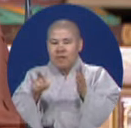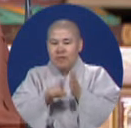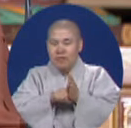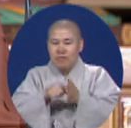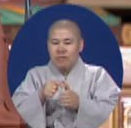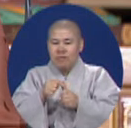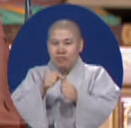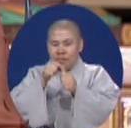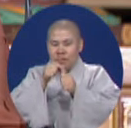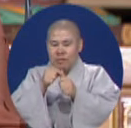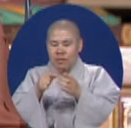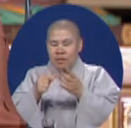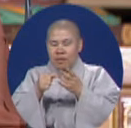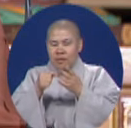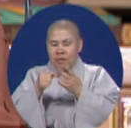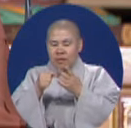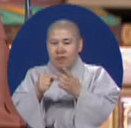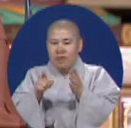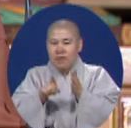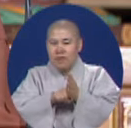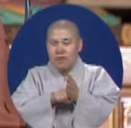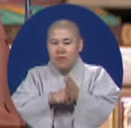신구, 신해,